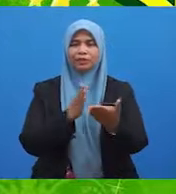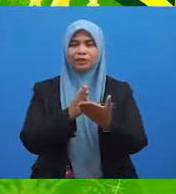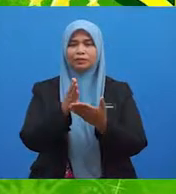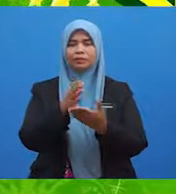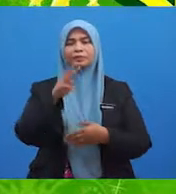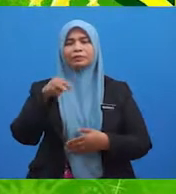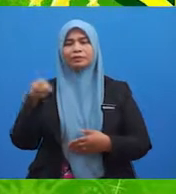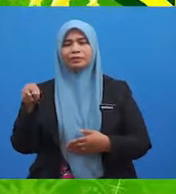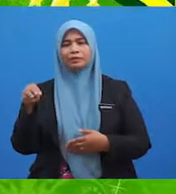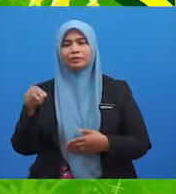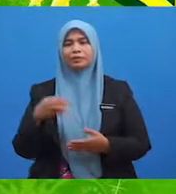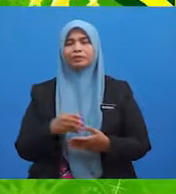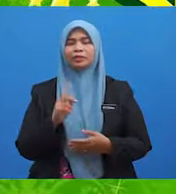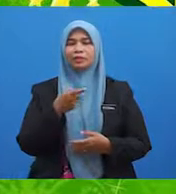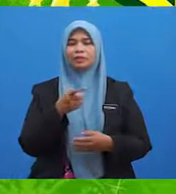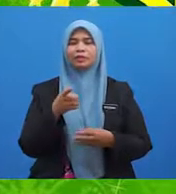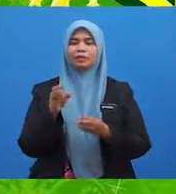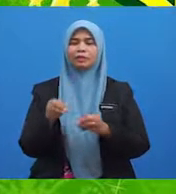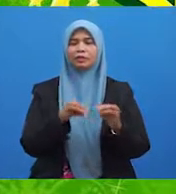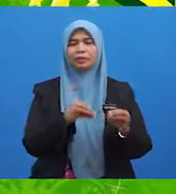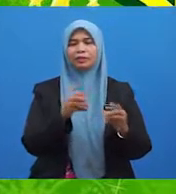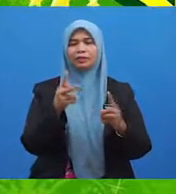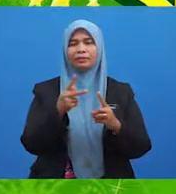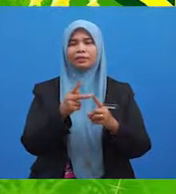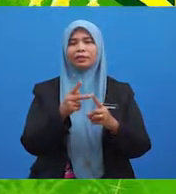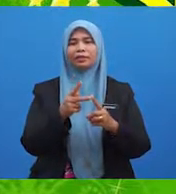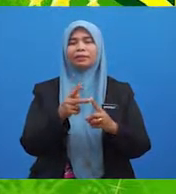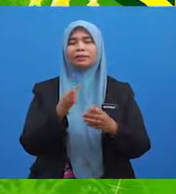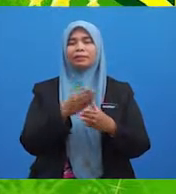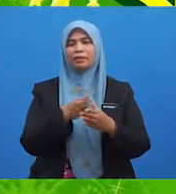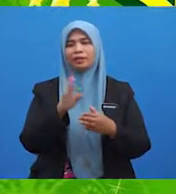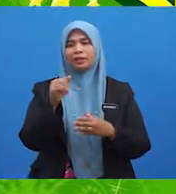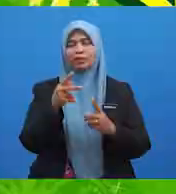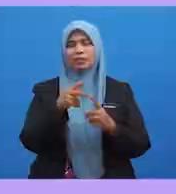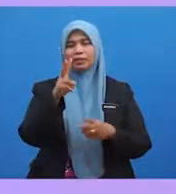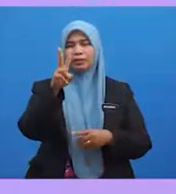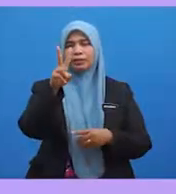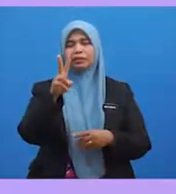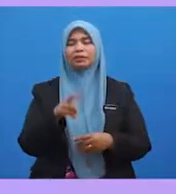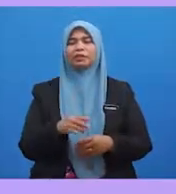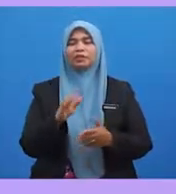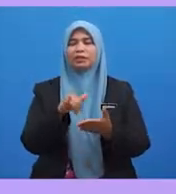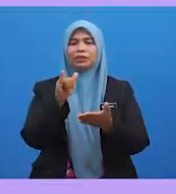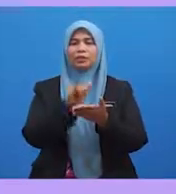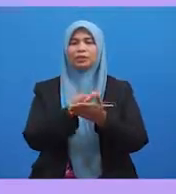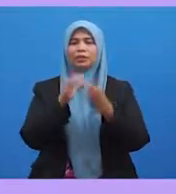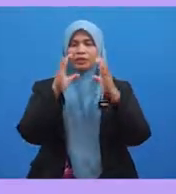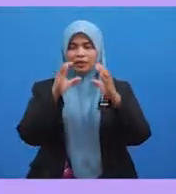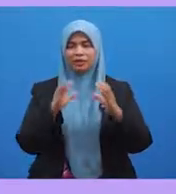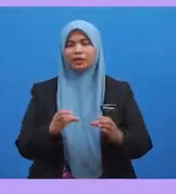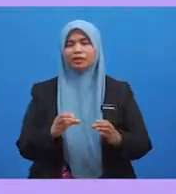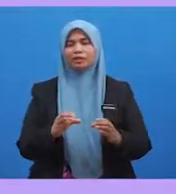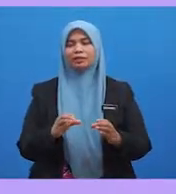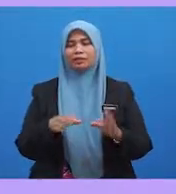Seterusnya murid-murid, kita beralih kepada subtopik yang kedua, iaitu